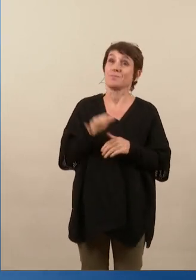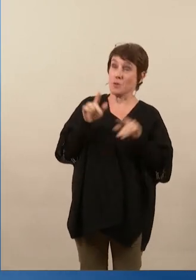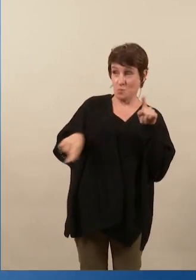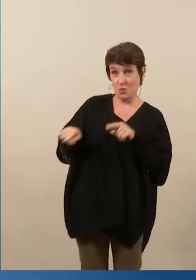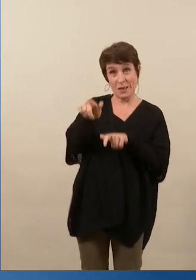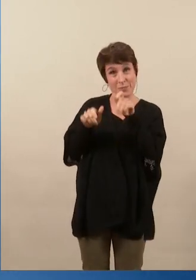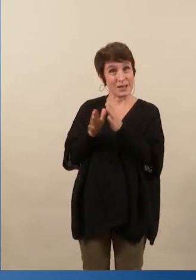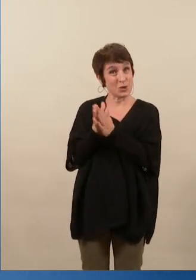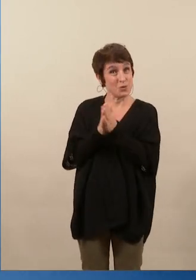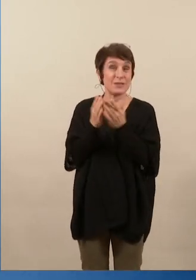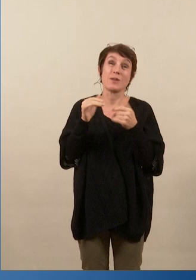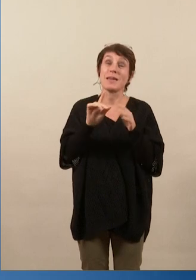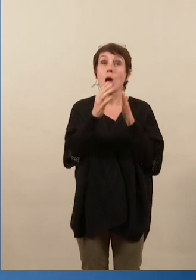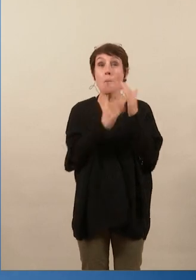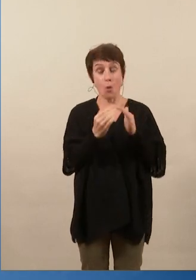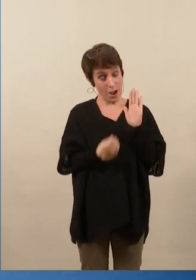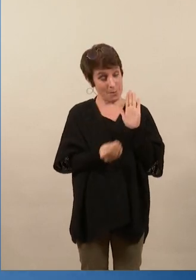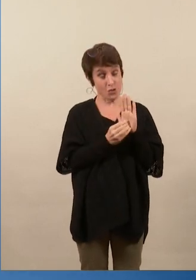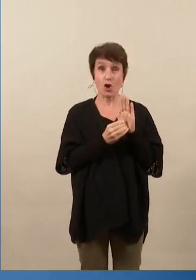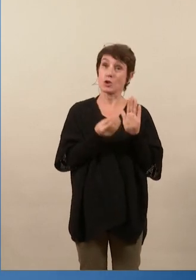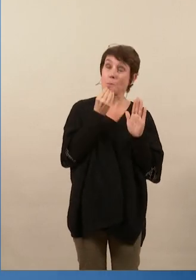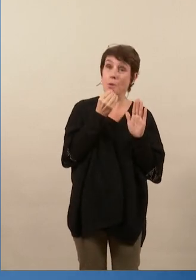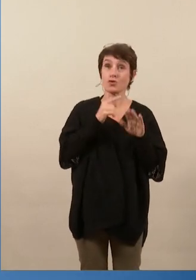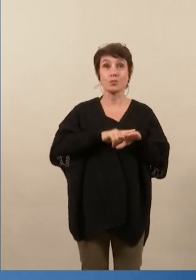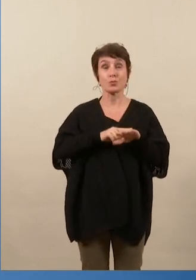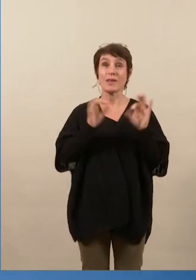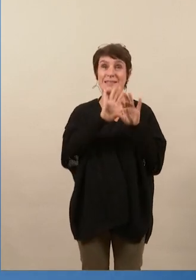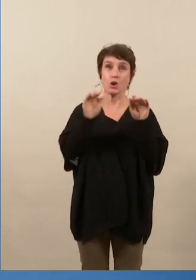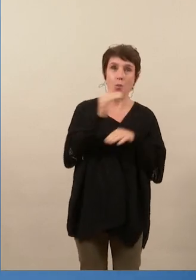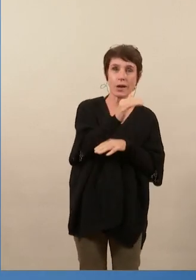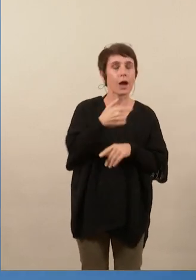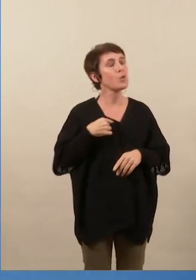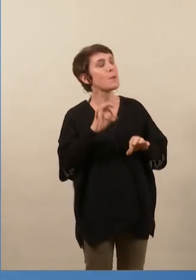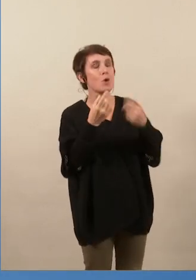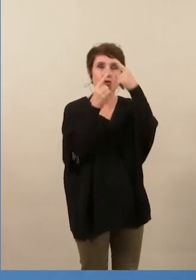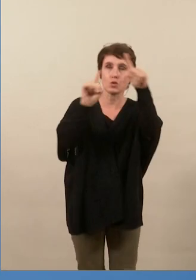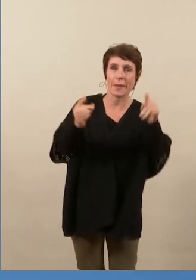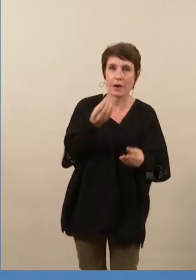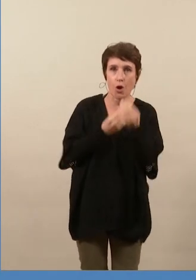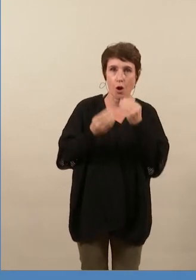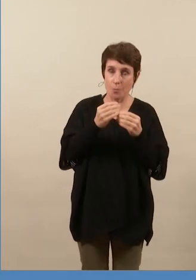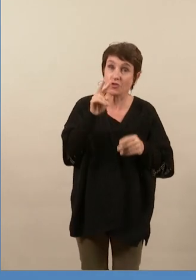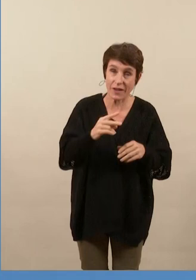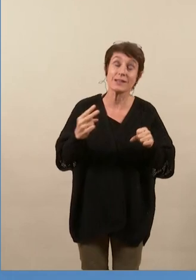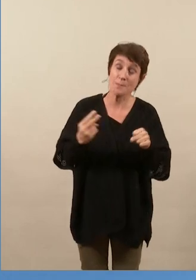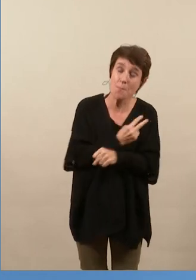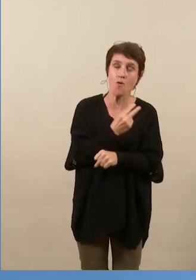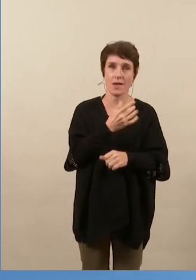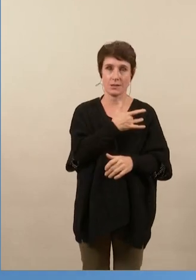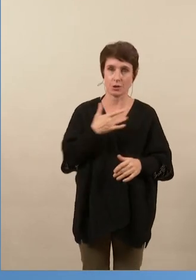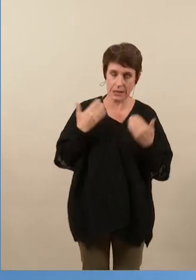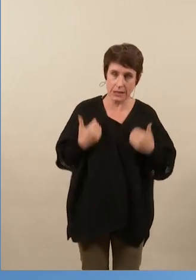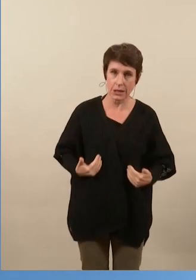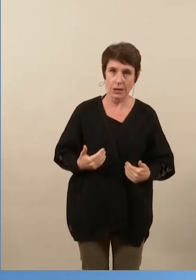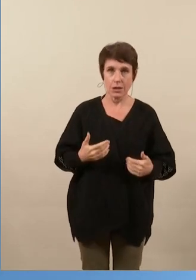que dans le programme il é annoncé pour 21h45 et ouais mais moi je suis pas d'accord pour manger à 21h45 Monsieur le Maire c'est mauvais c'est vraiment très mauvais pour la santé